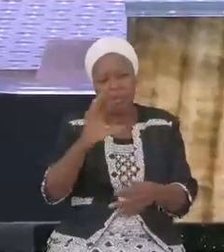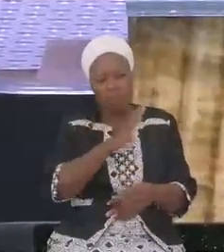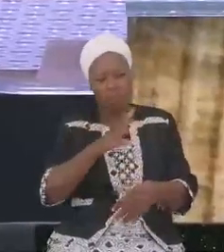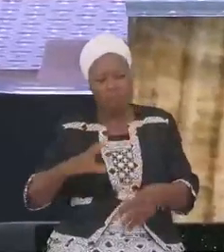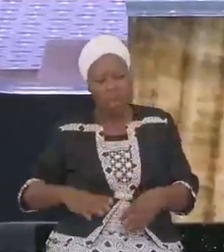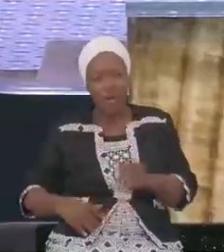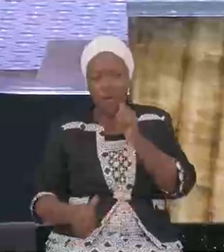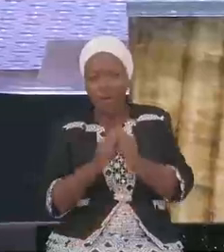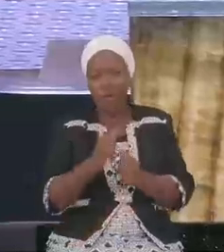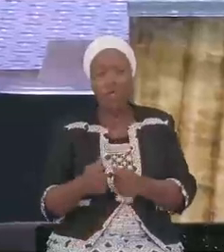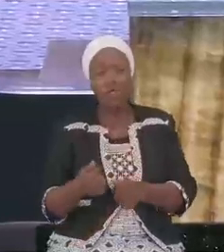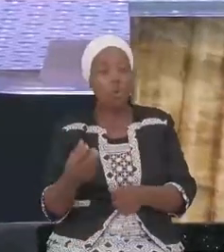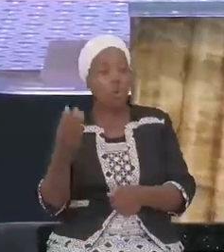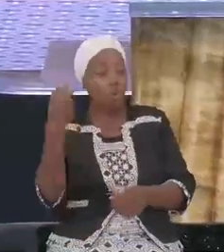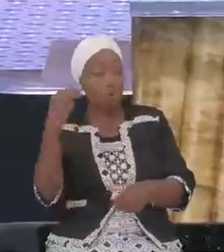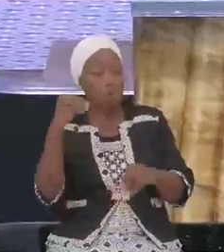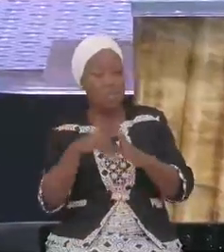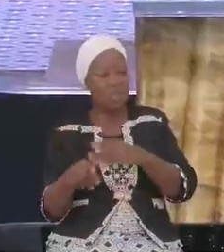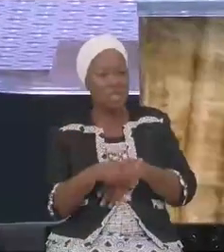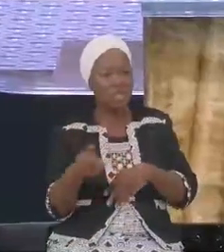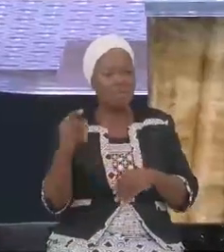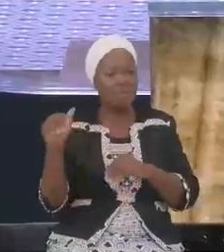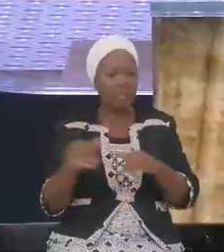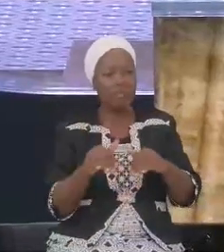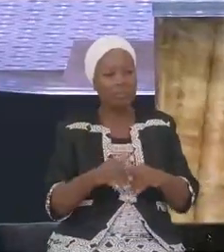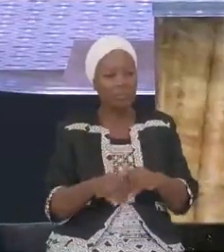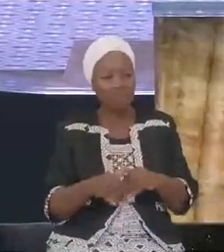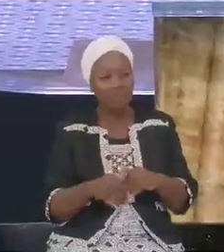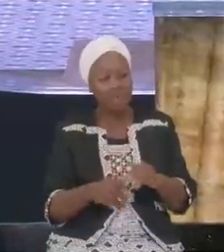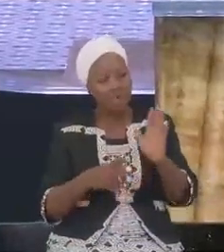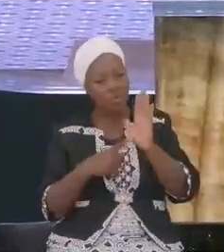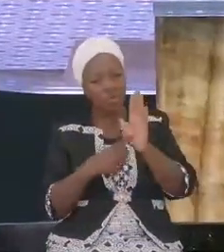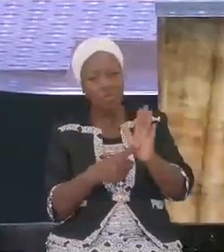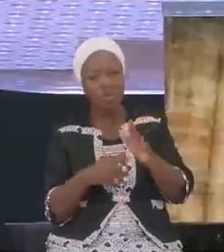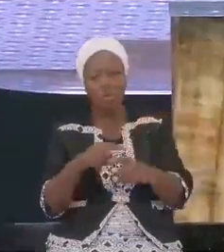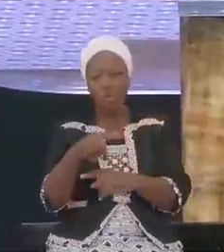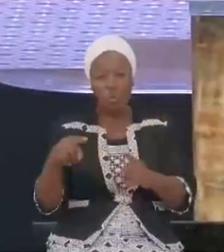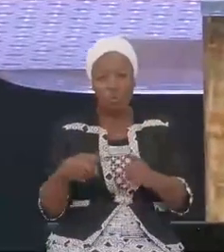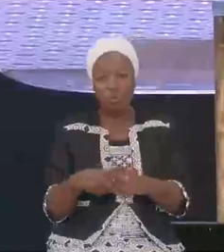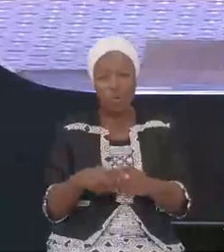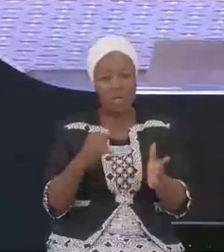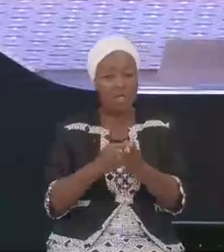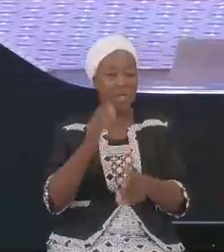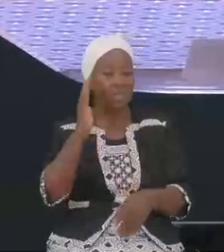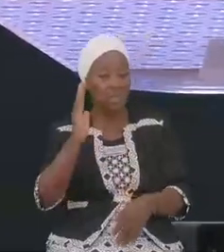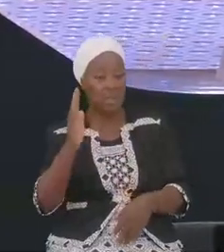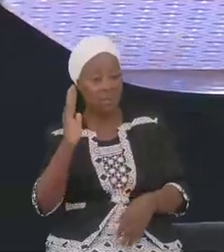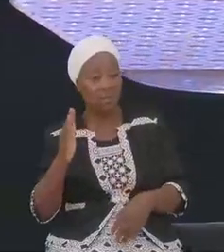qui était en eux et qui attestait d'avance les souffrances de